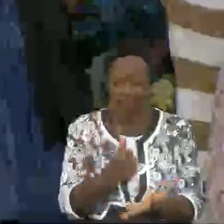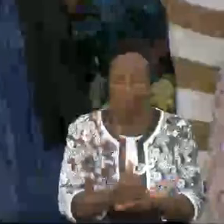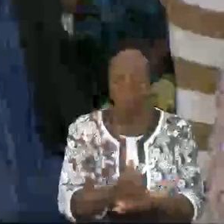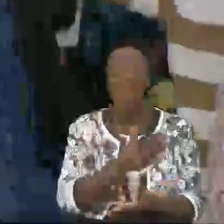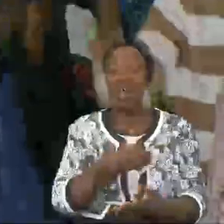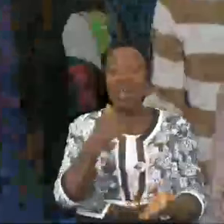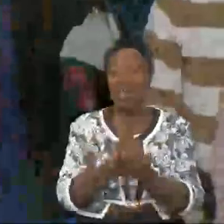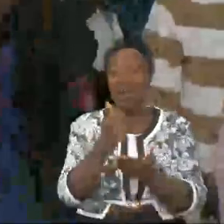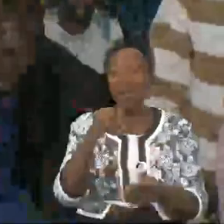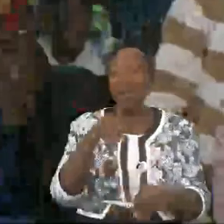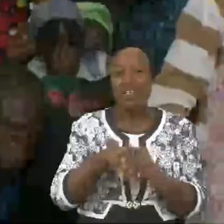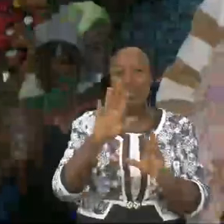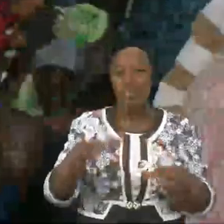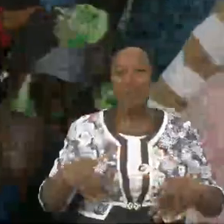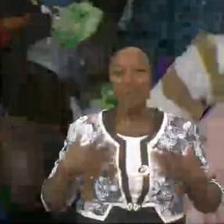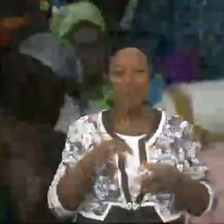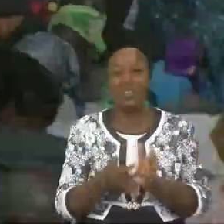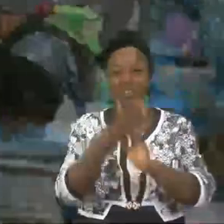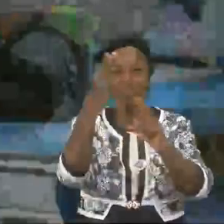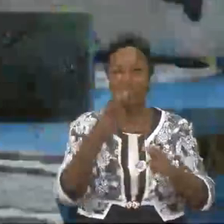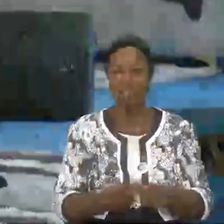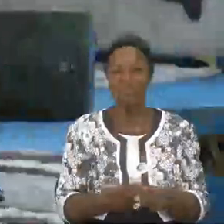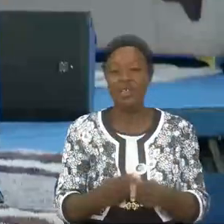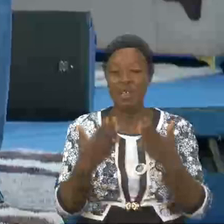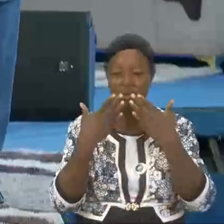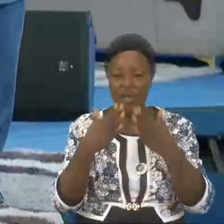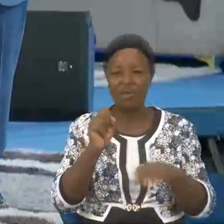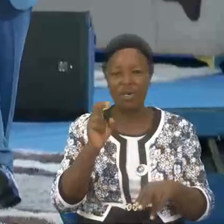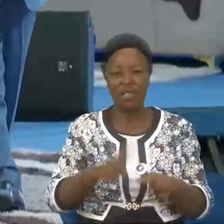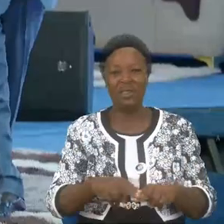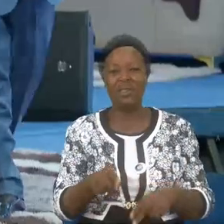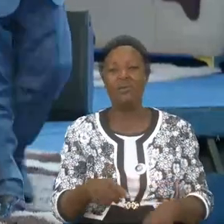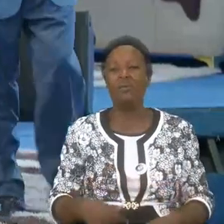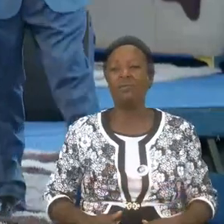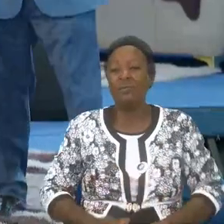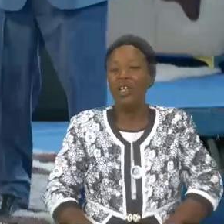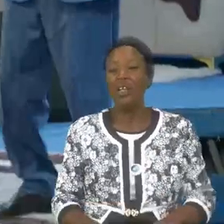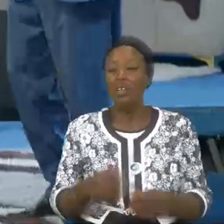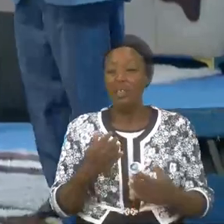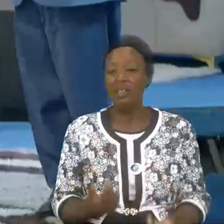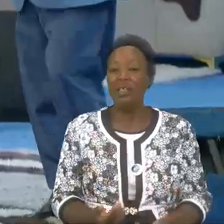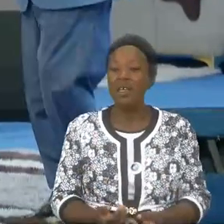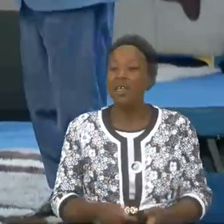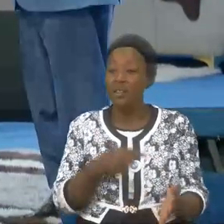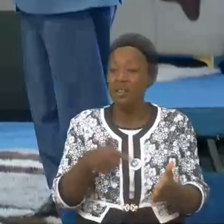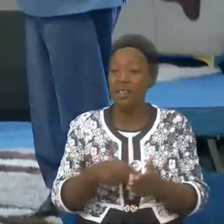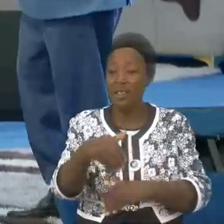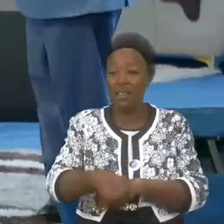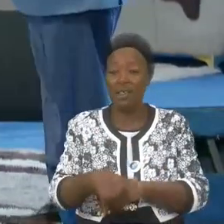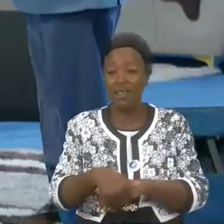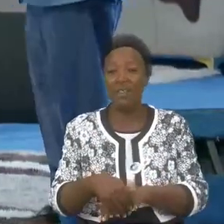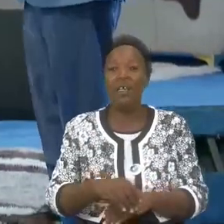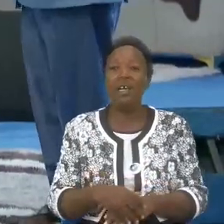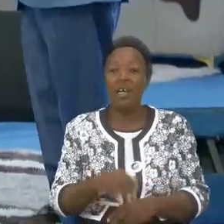Amen et amen dans ta vie. Merci, tu peux t'asseoir. Ce soir, je viens